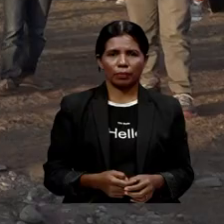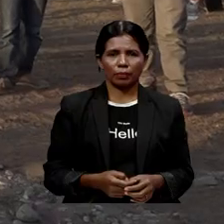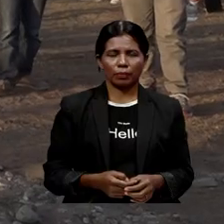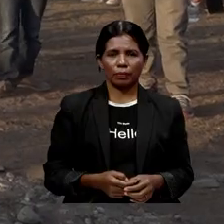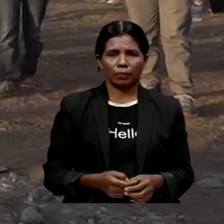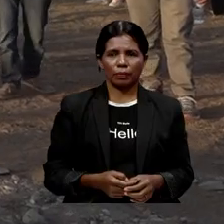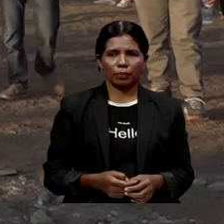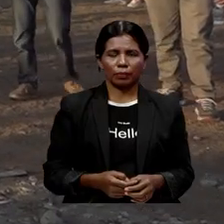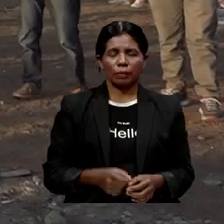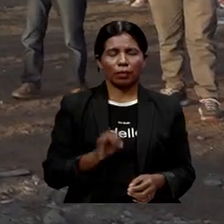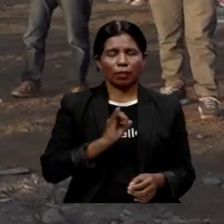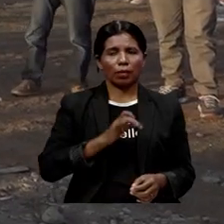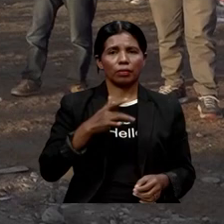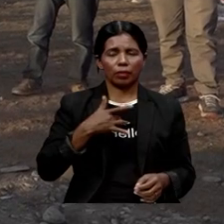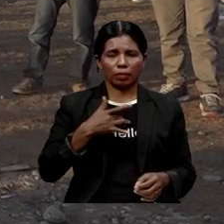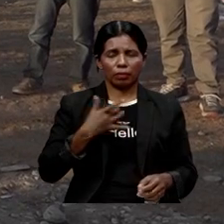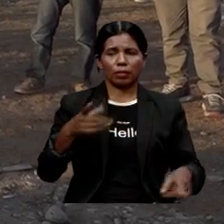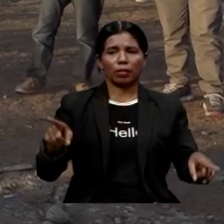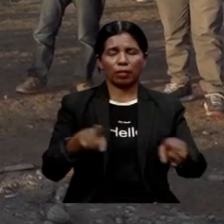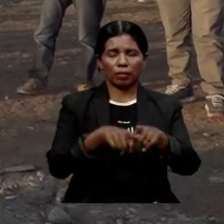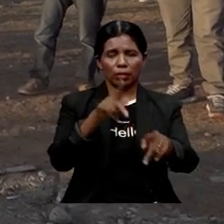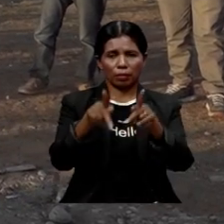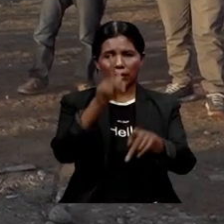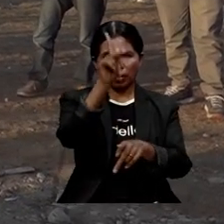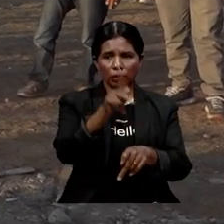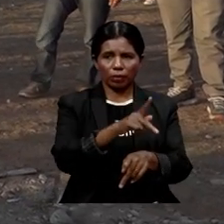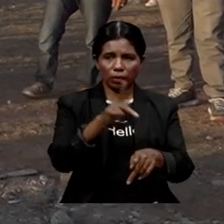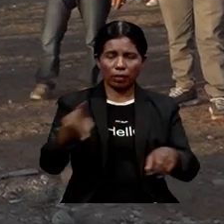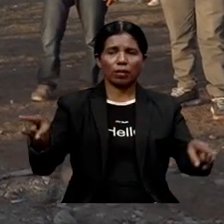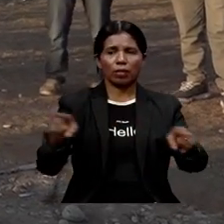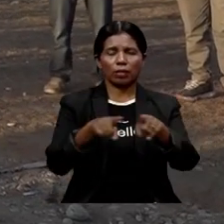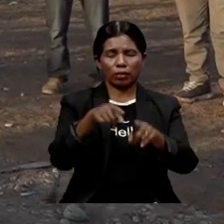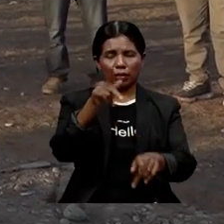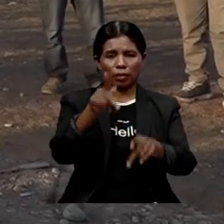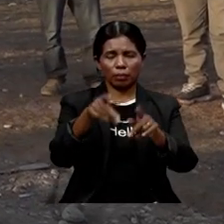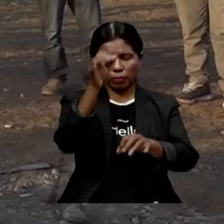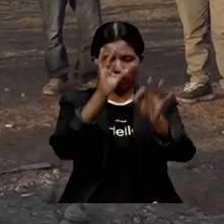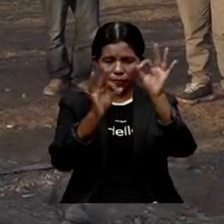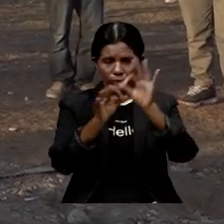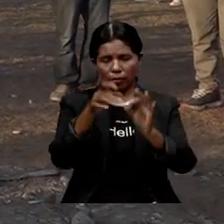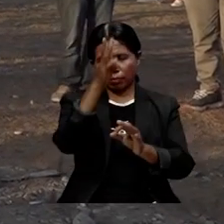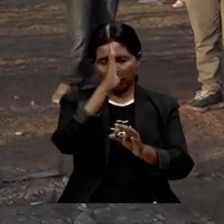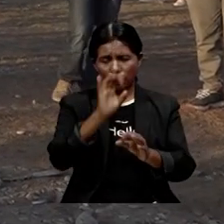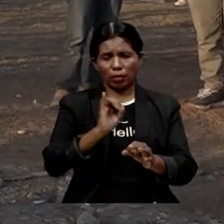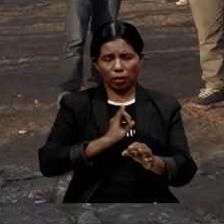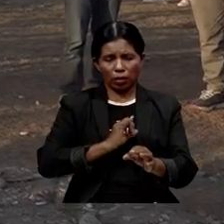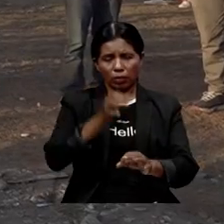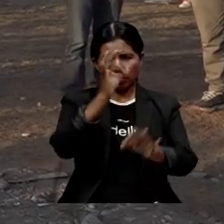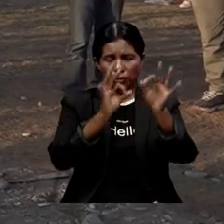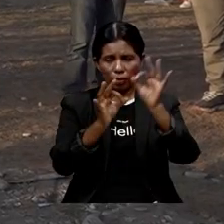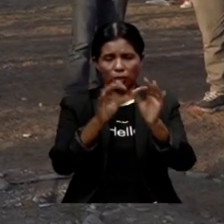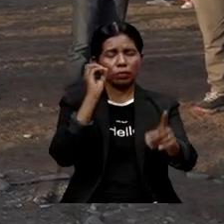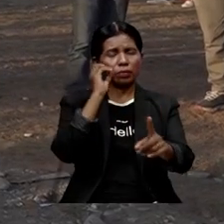Haut sentimento han sema católica han sema fier nine au fier kata kami maine ho objetivo